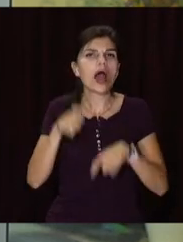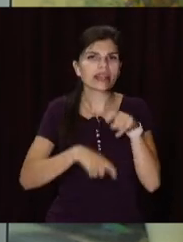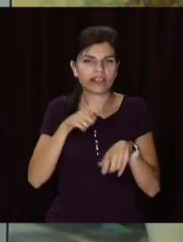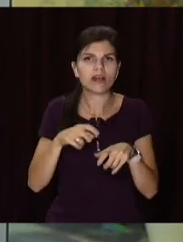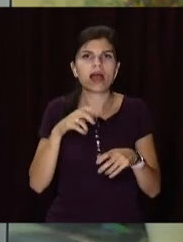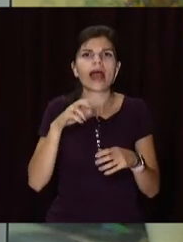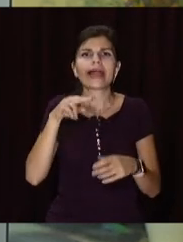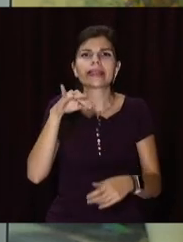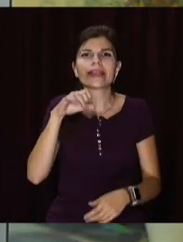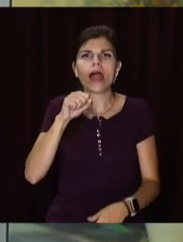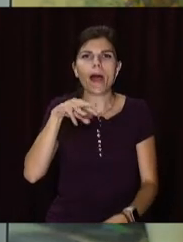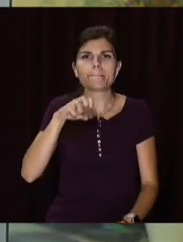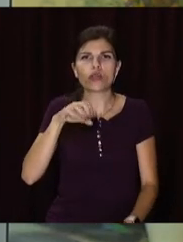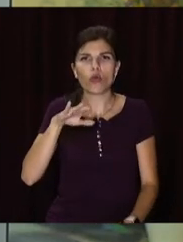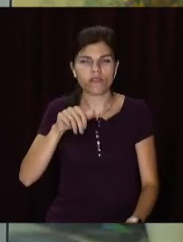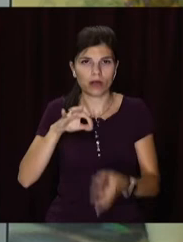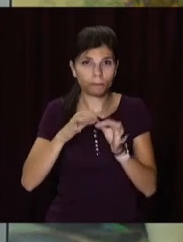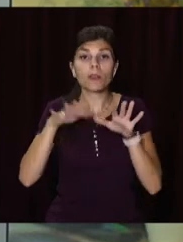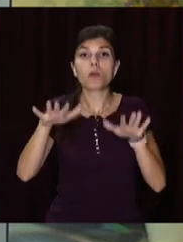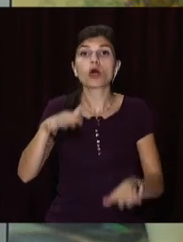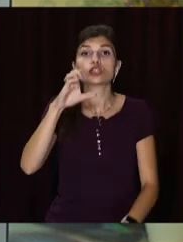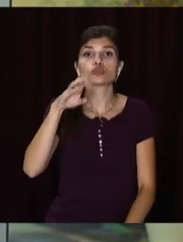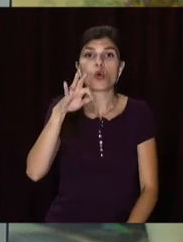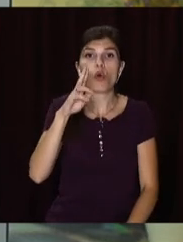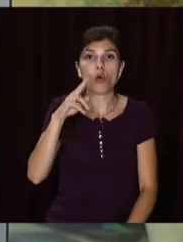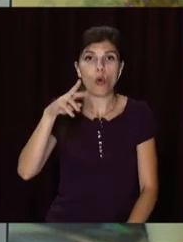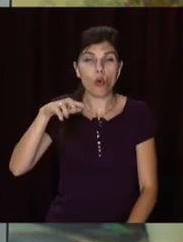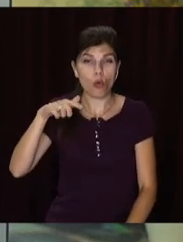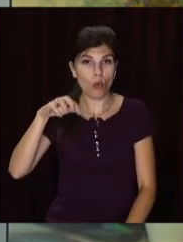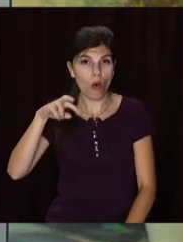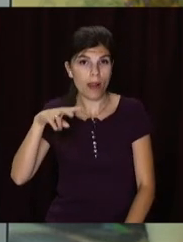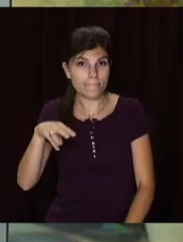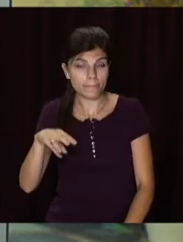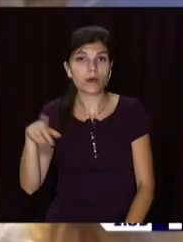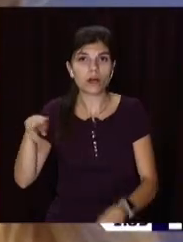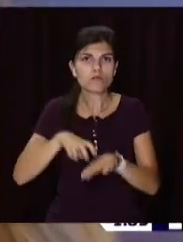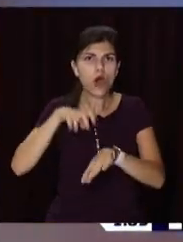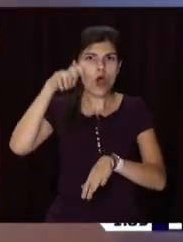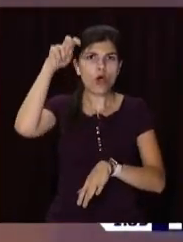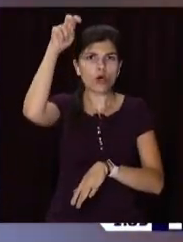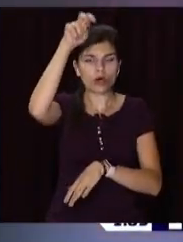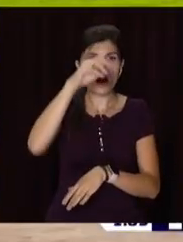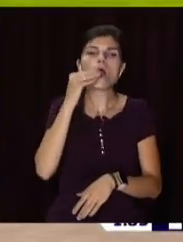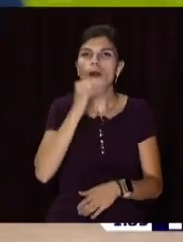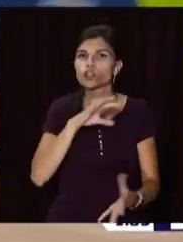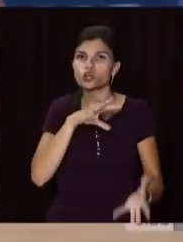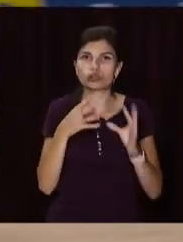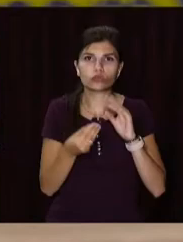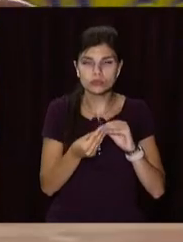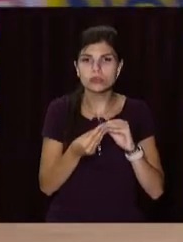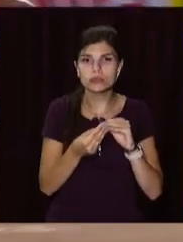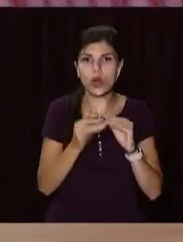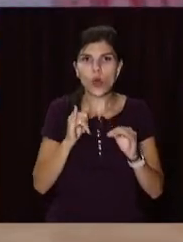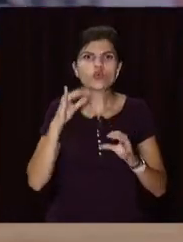атлетики. Змагання пройшли у Стокгольмі. Ярослава Магучих перемогла у стрибках у висоту з кращим результатом сезону